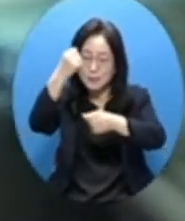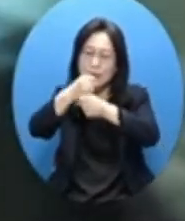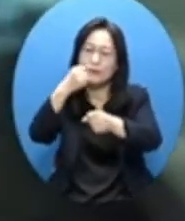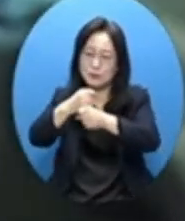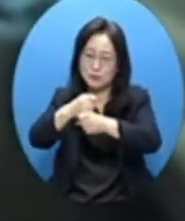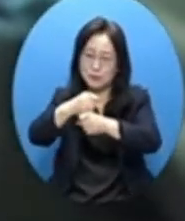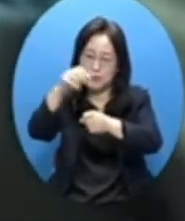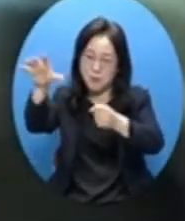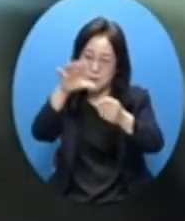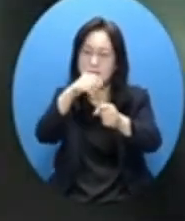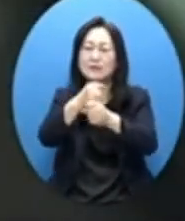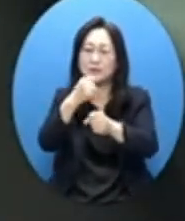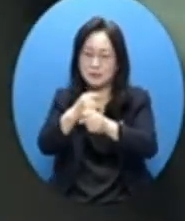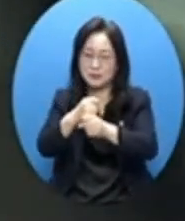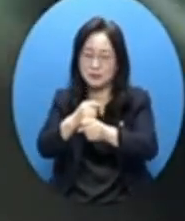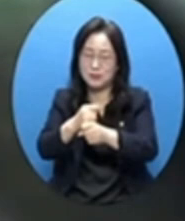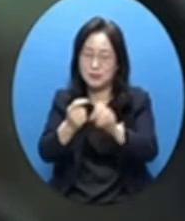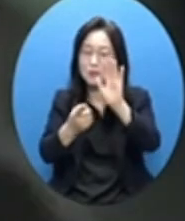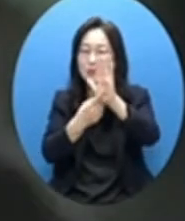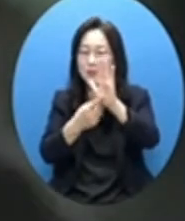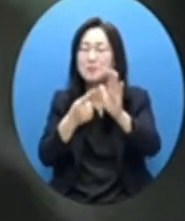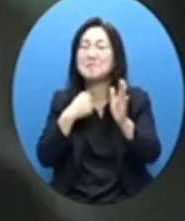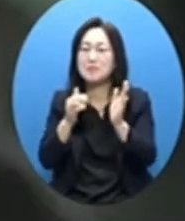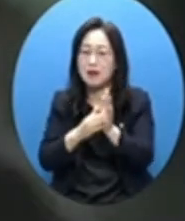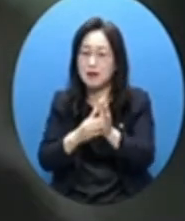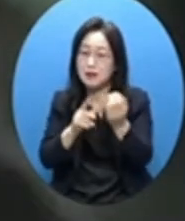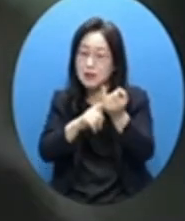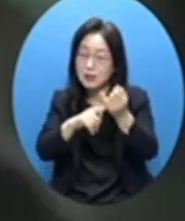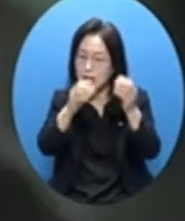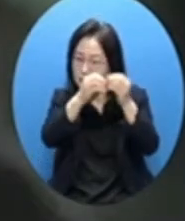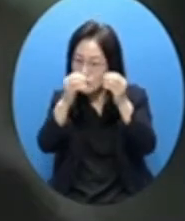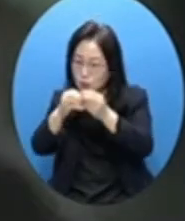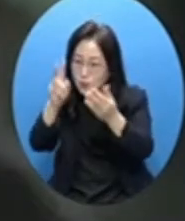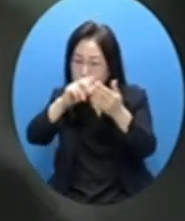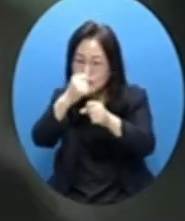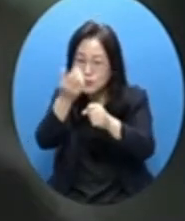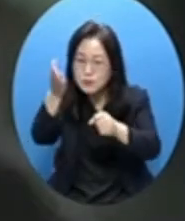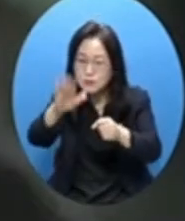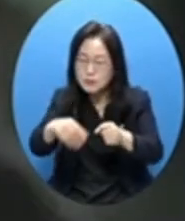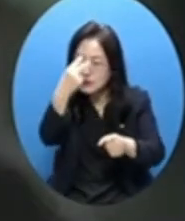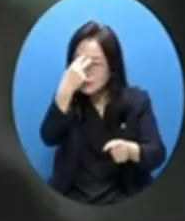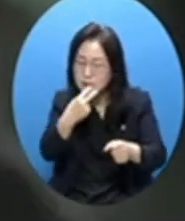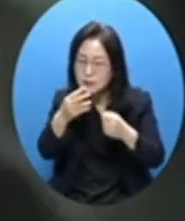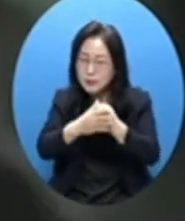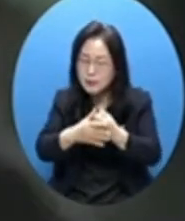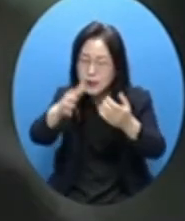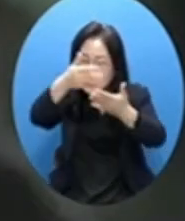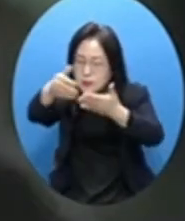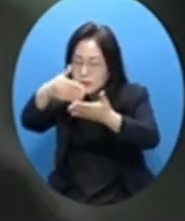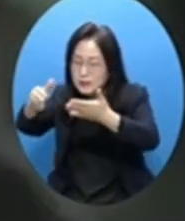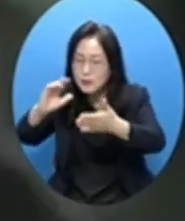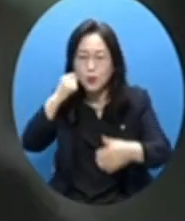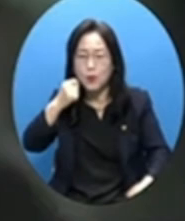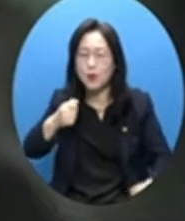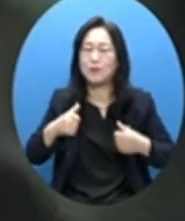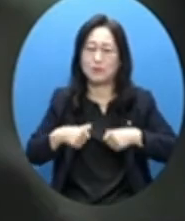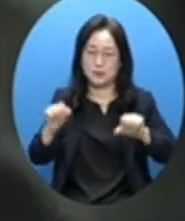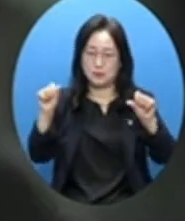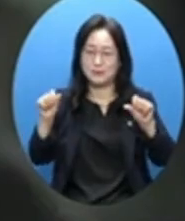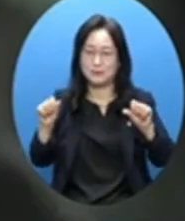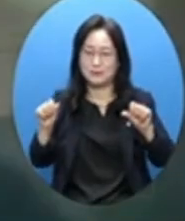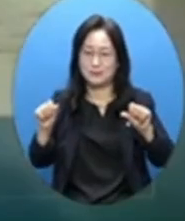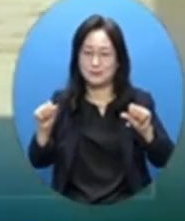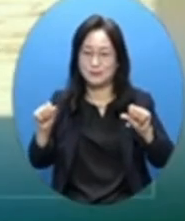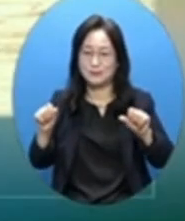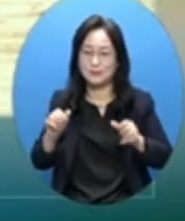소개되기도 했습니다 본인이 작곡을 하고 싶었지만 또 시각장을 안고 있어서 악보를 그린 것이 어려워서 포기하고